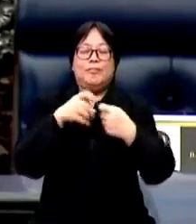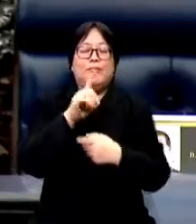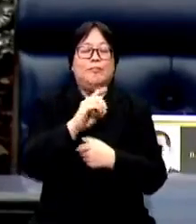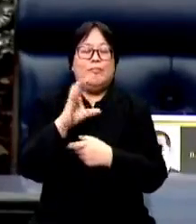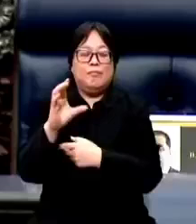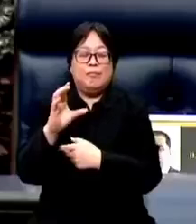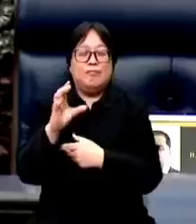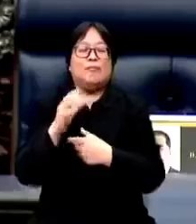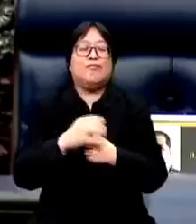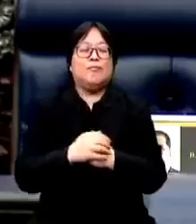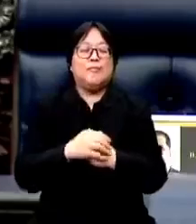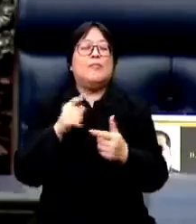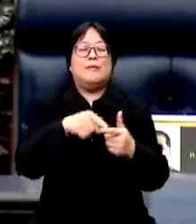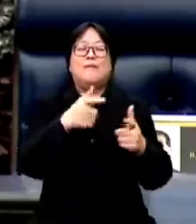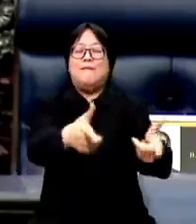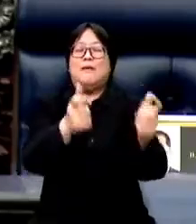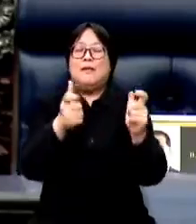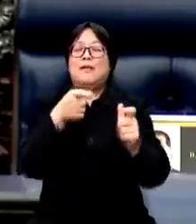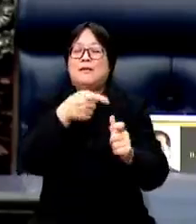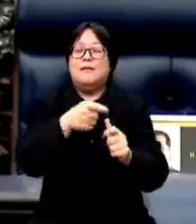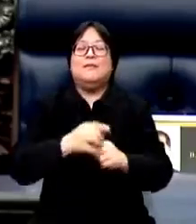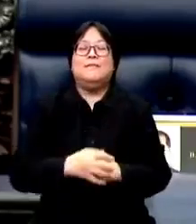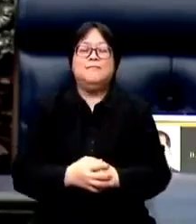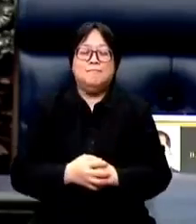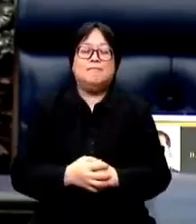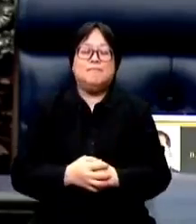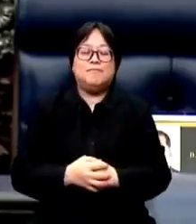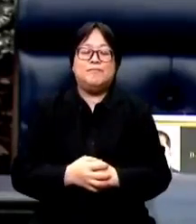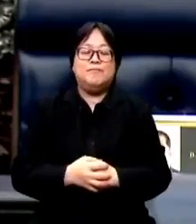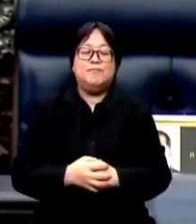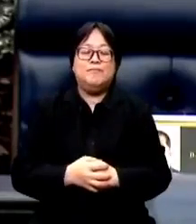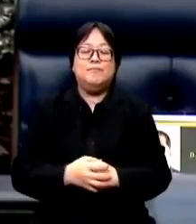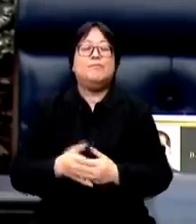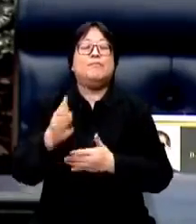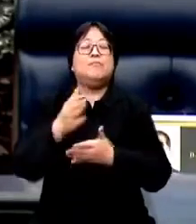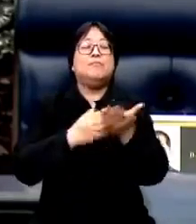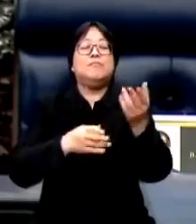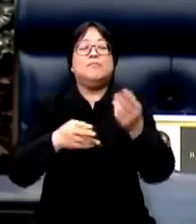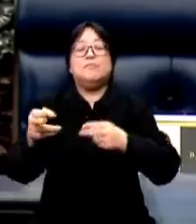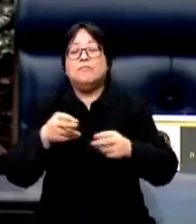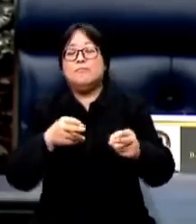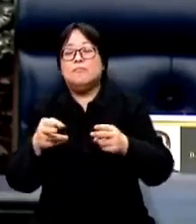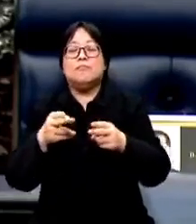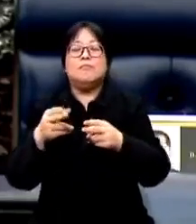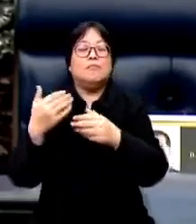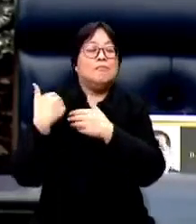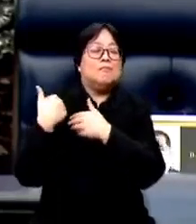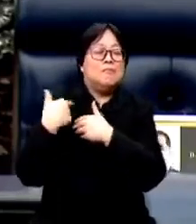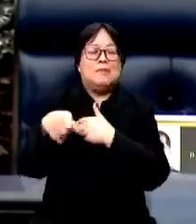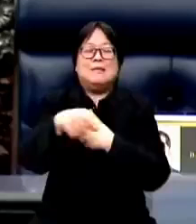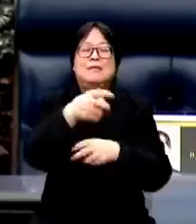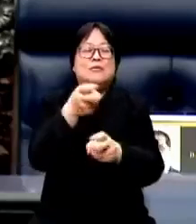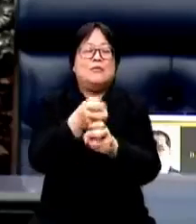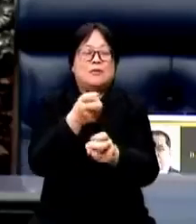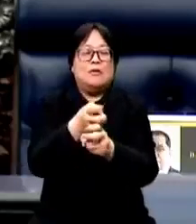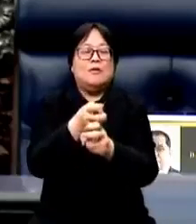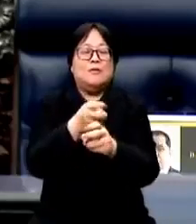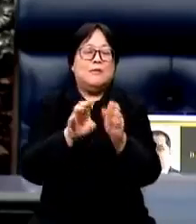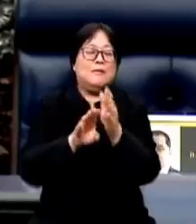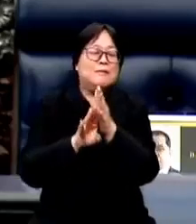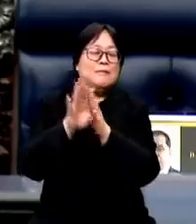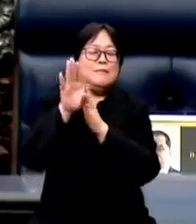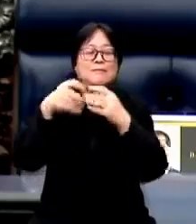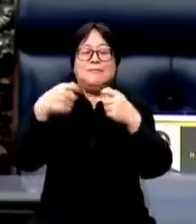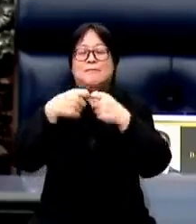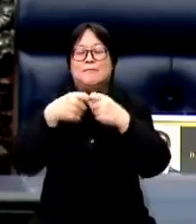DC atau pengecas pantaslah dengan izin fast charger oleh itu pengusaha stesen pengecas menghadapi kesukaran untuk membangunkan